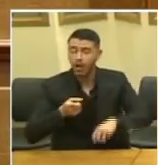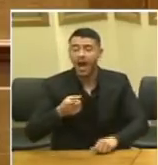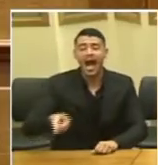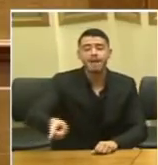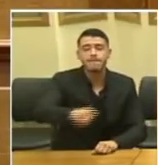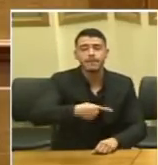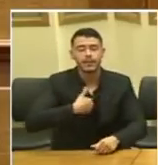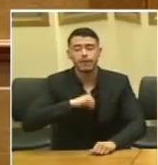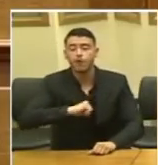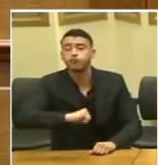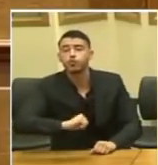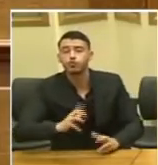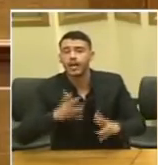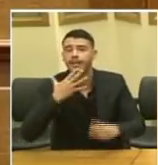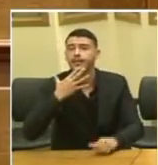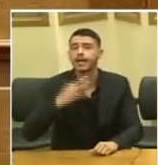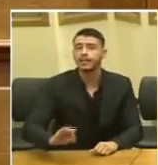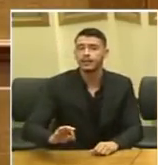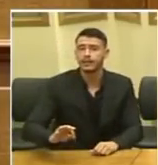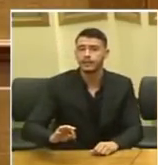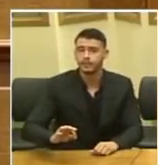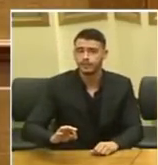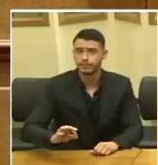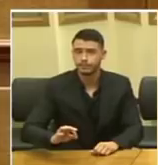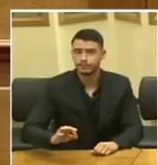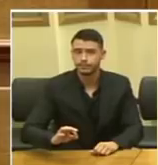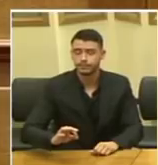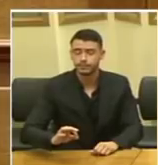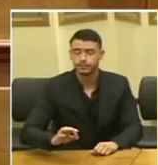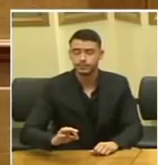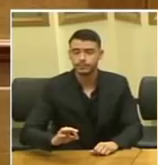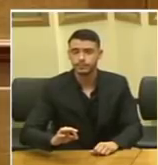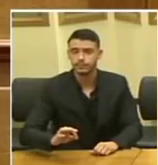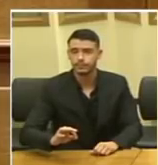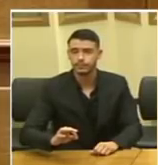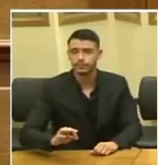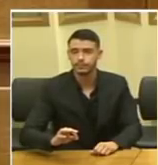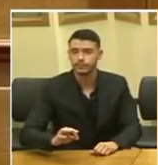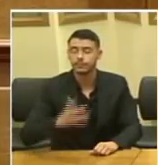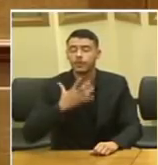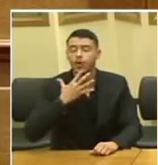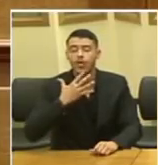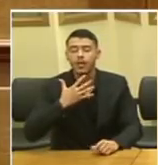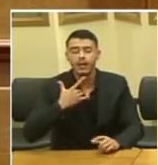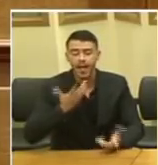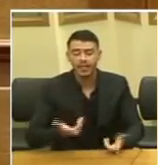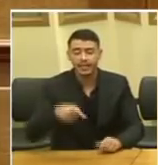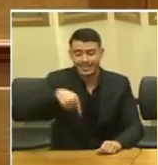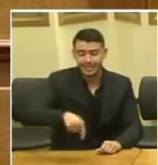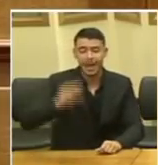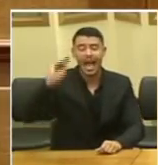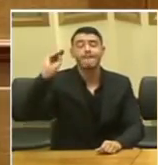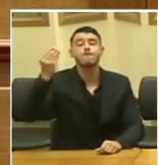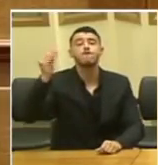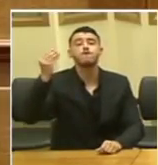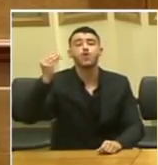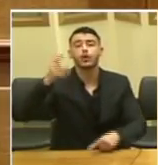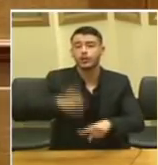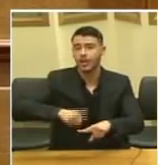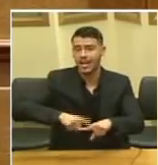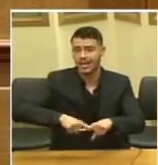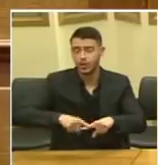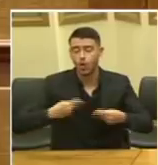προσπάθησε να περάσει σαν τίτλος για τη σημερινή ημέρα, δηλαδή ότι σήμερα η Βουλή των Ελλήνων παραχωρεί τον όρο Μακεδονία,